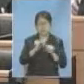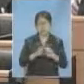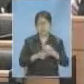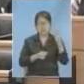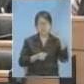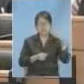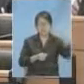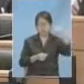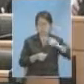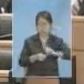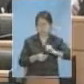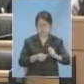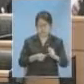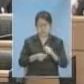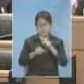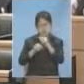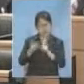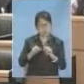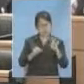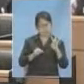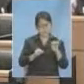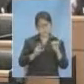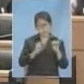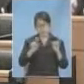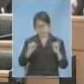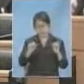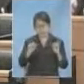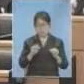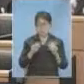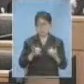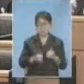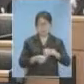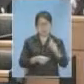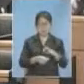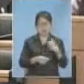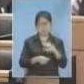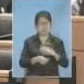าออก 70-30 นะครับแต่เดี๋ยวนี้ 100% การไฟ